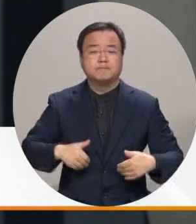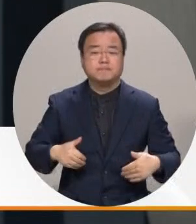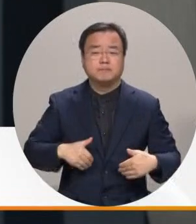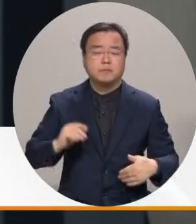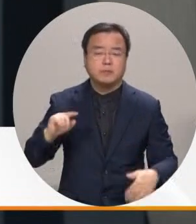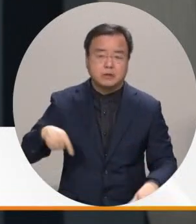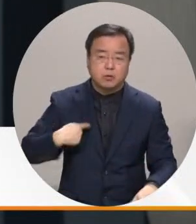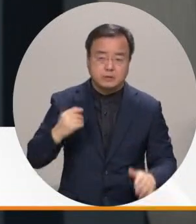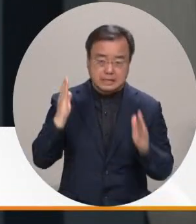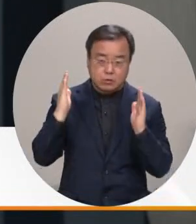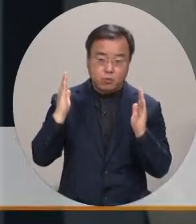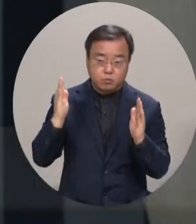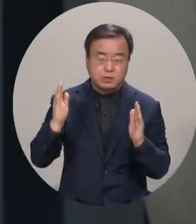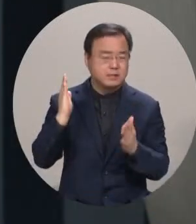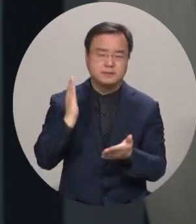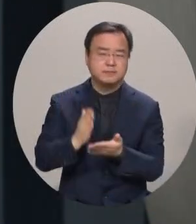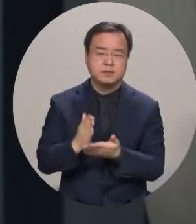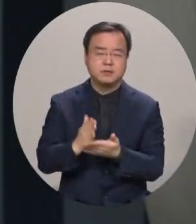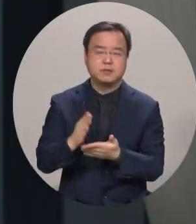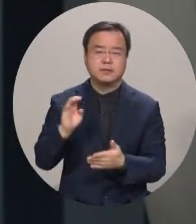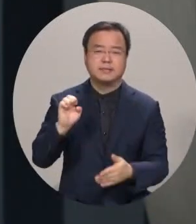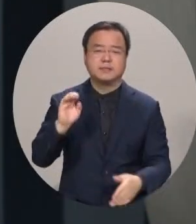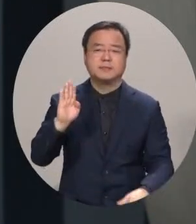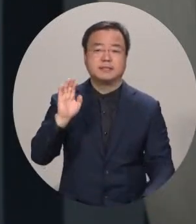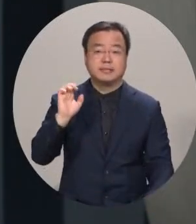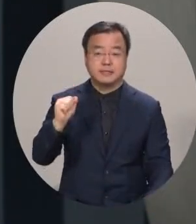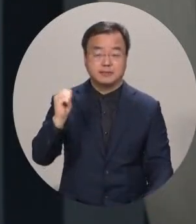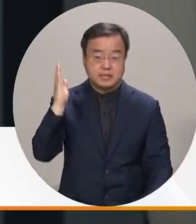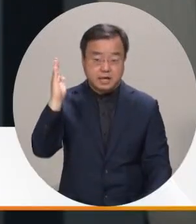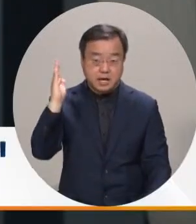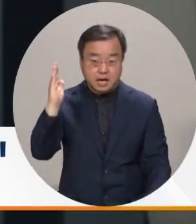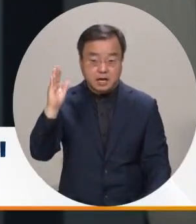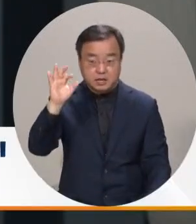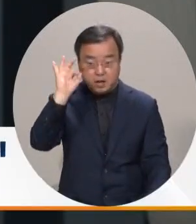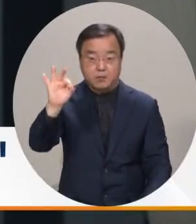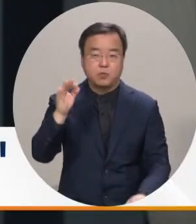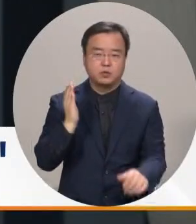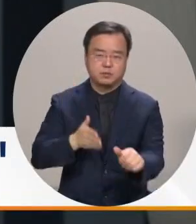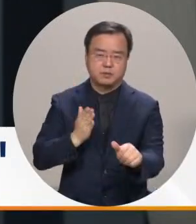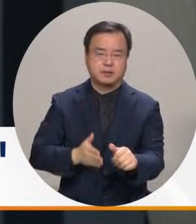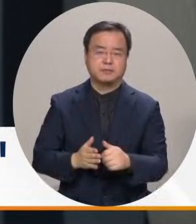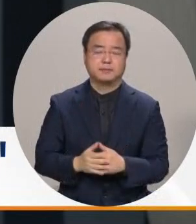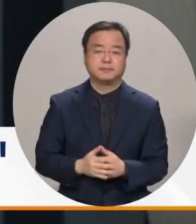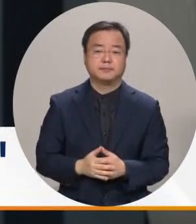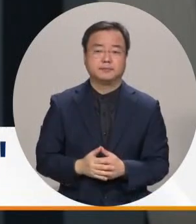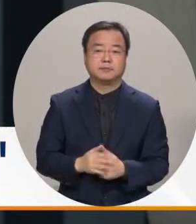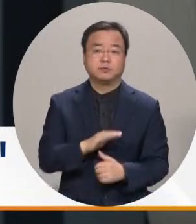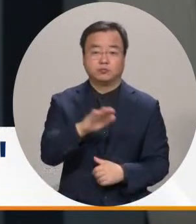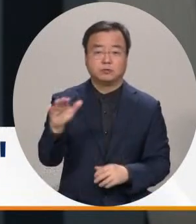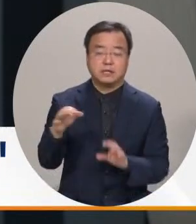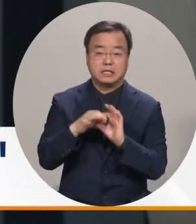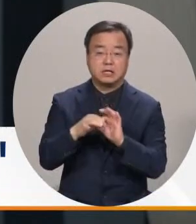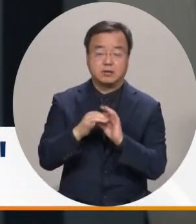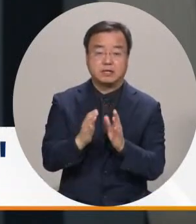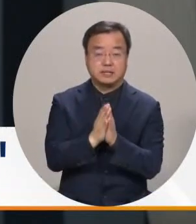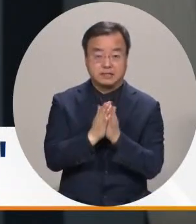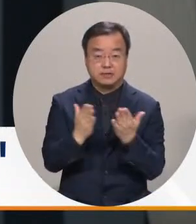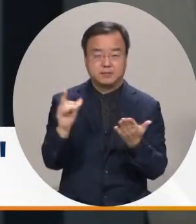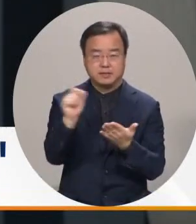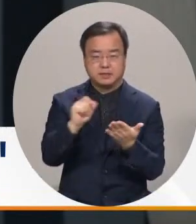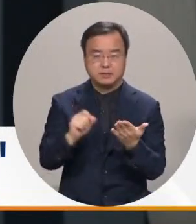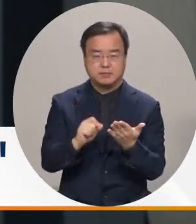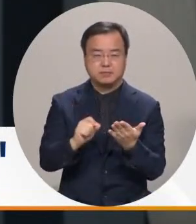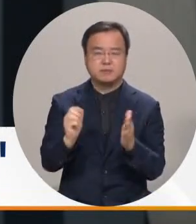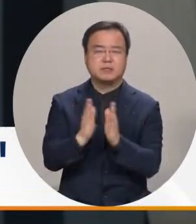마음 먹기보다는 EBS 강의를 좀 적극적으로 활용했으면 좋겠습니다 우리가 어 연계 교재 저자 직강 강의는